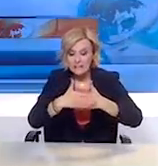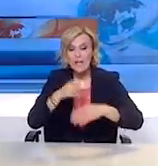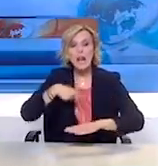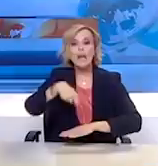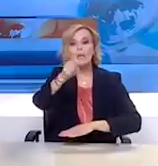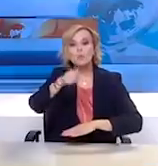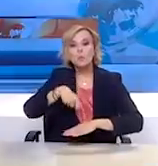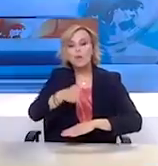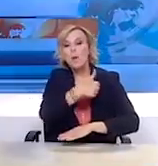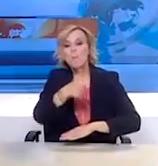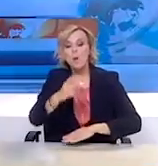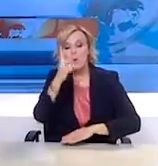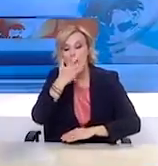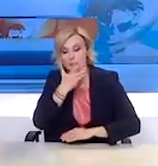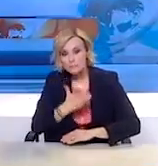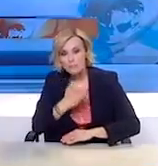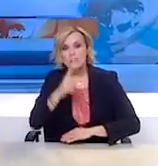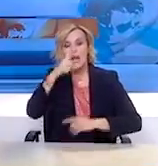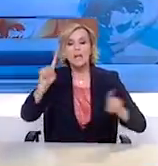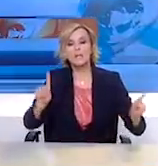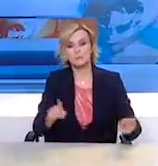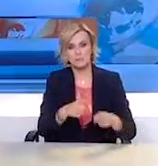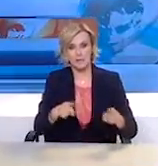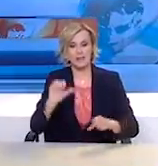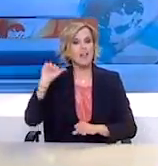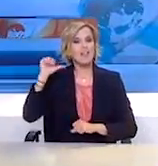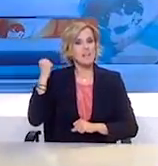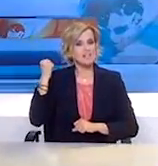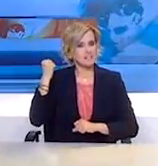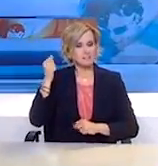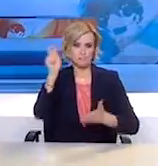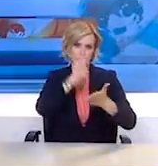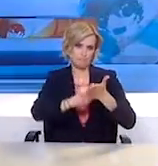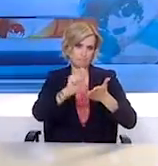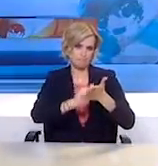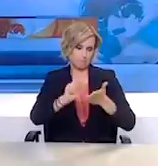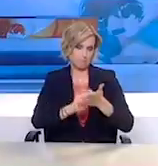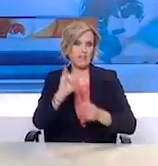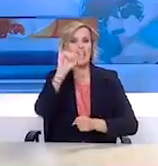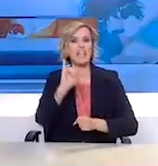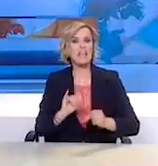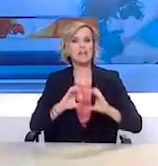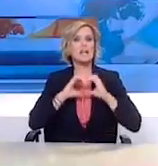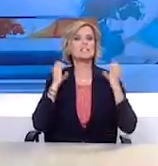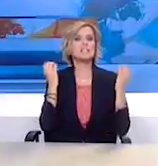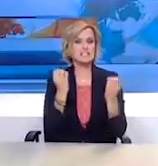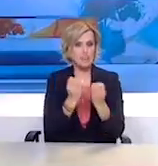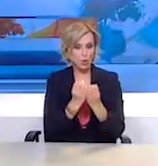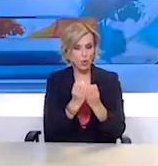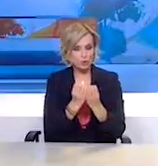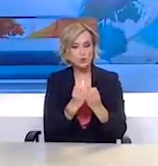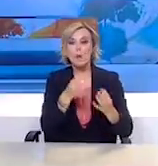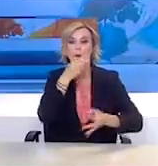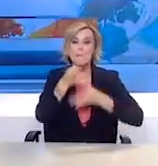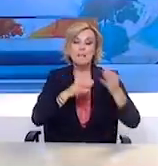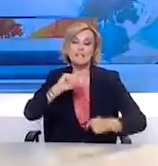των ιερών ακολουθιών. Η χθεσινή εγκύκλωση Ιεράς Συνόδου, όπως διευκρίνησε ο εκπρόσωπός της, απευθύνεται μόνο προς τους Μητροπολίτες και όχι